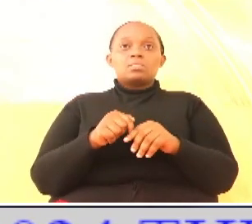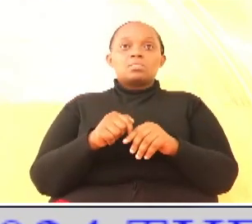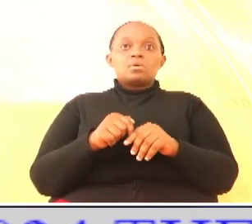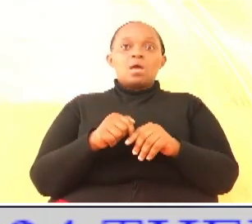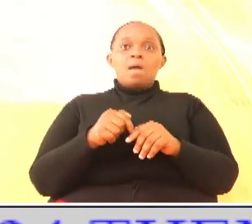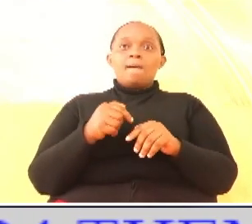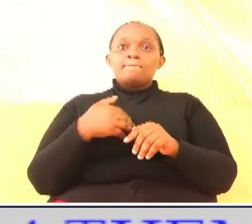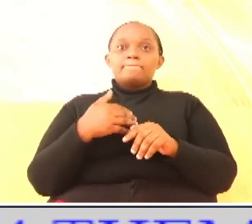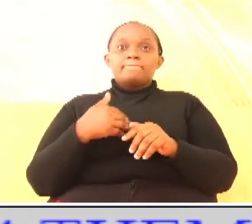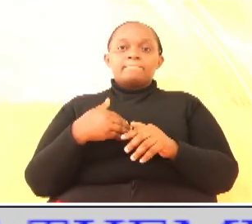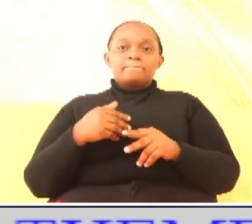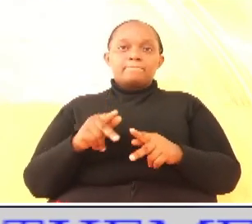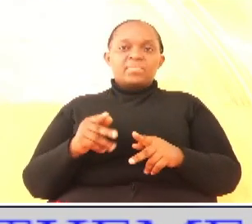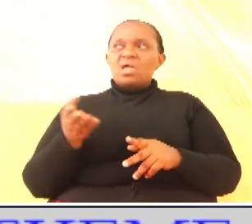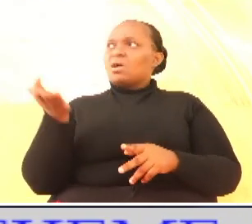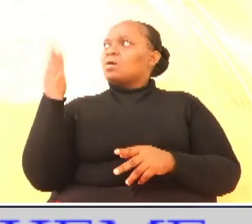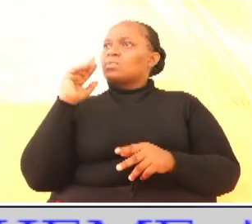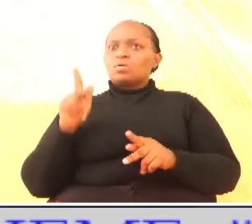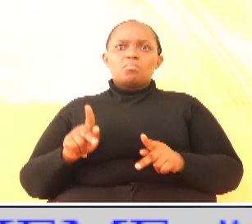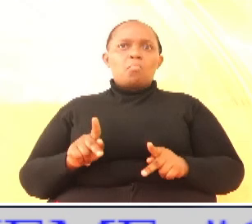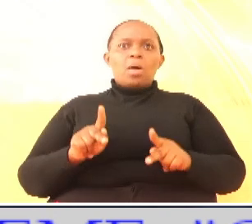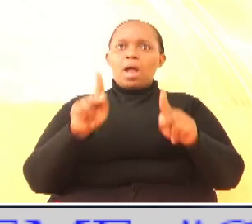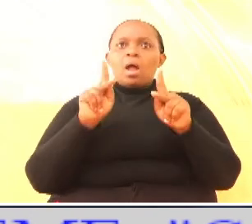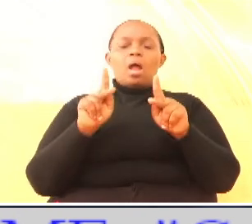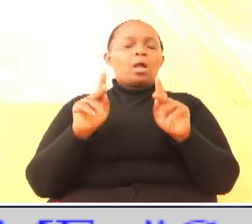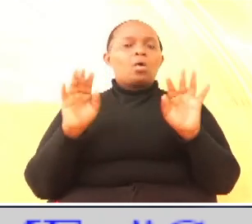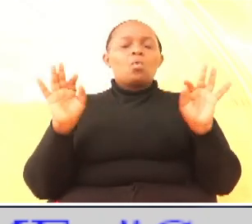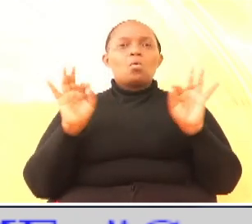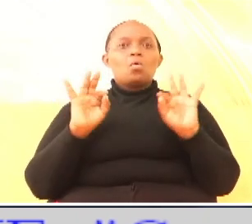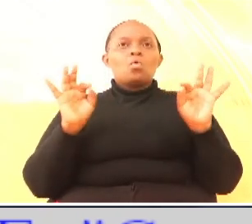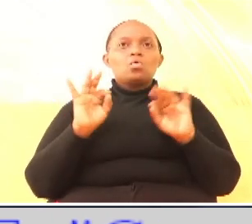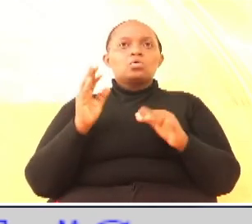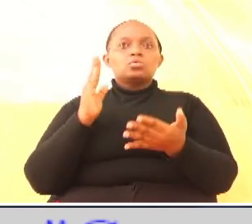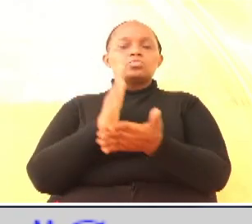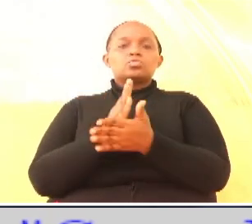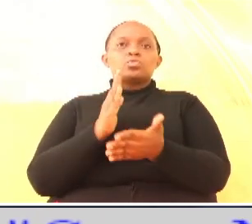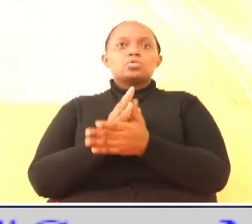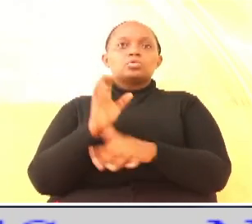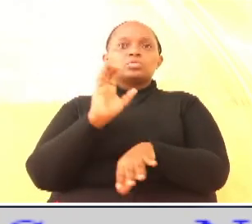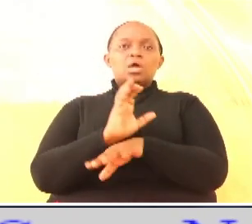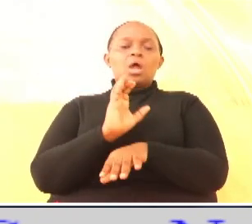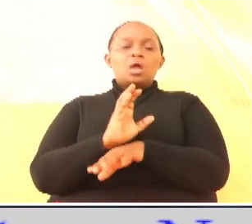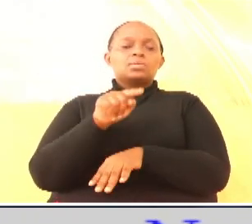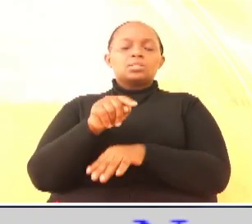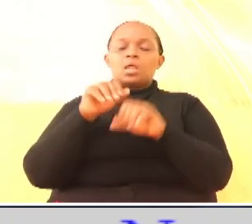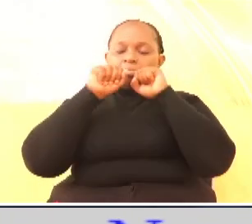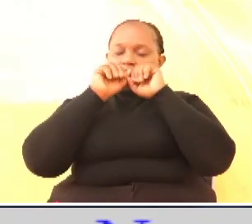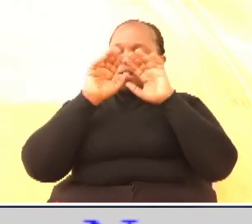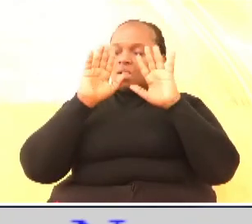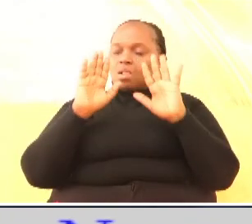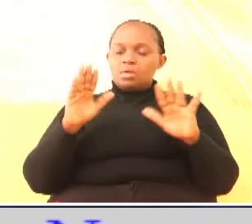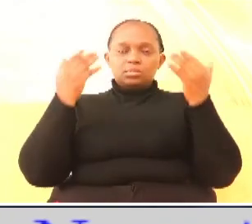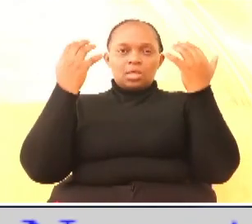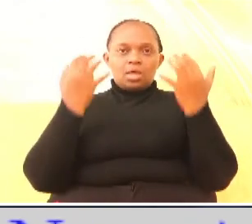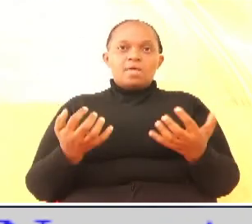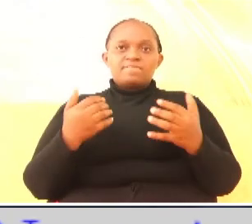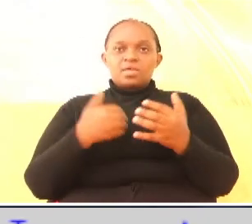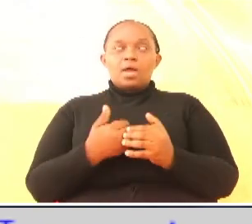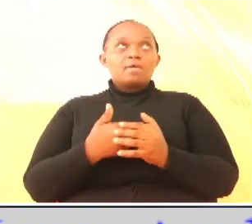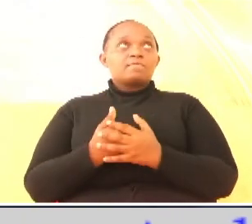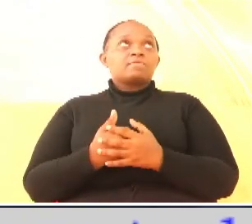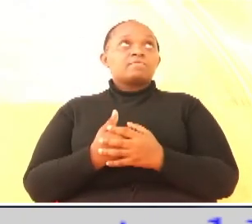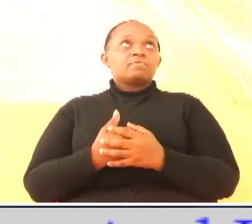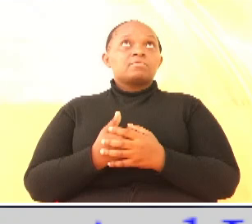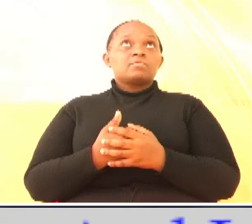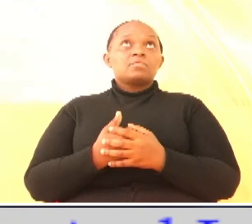Nikapaka huku ndani, sikuingia huku ndani, na nimeona kwa kweli mmebarikiwa. Hili ni kanisa limebarikiwa. Bwana Yesu asifiwe. Na hata